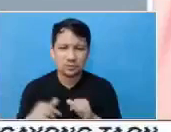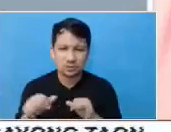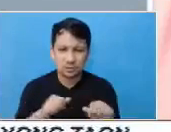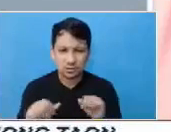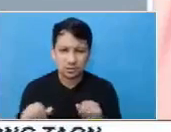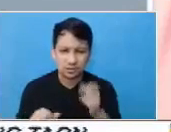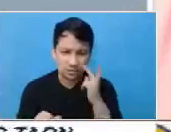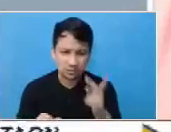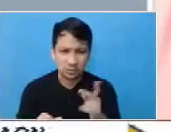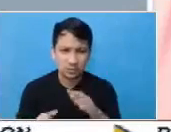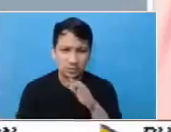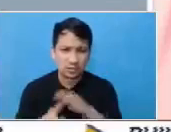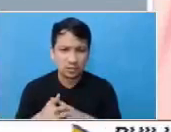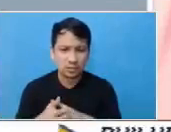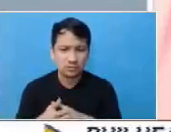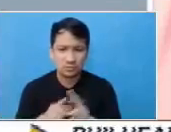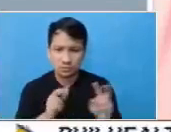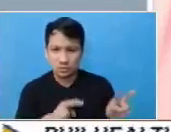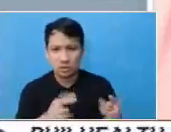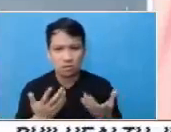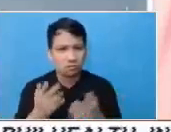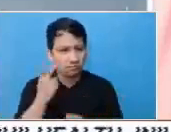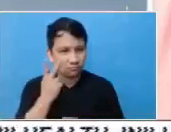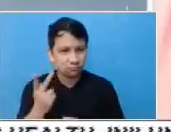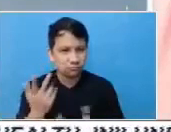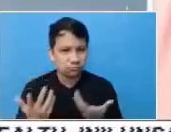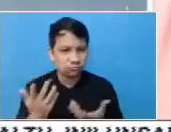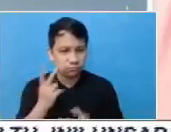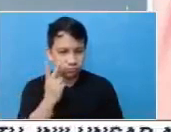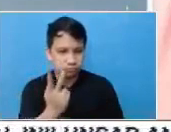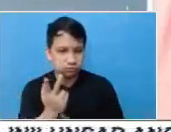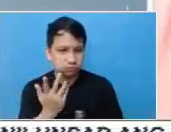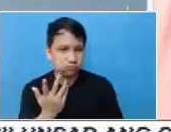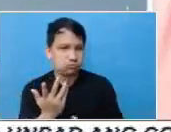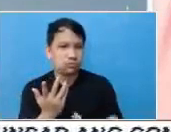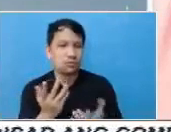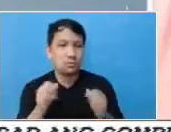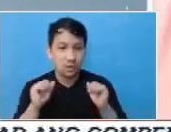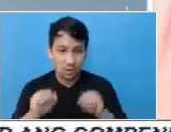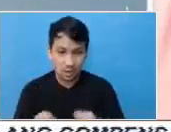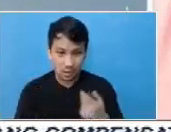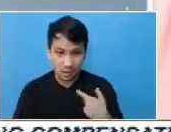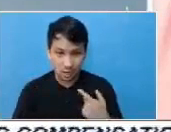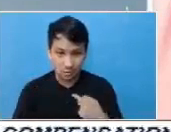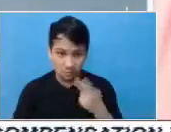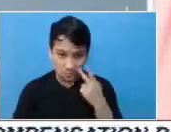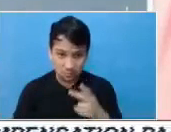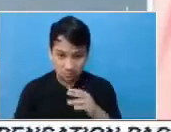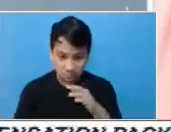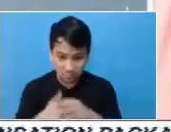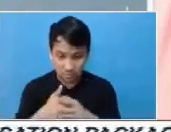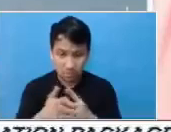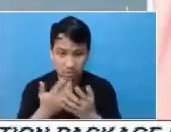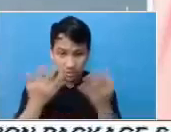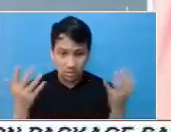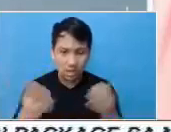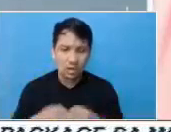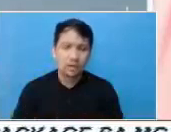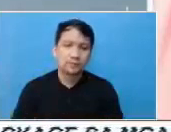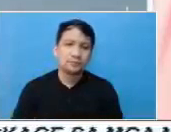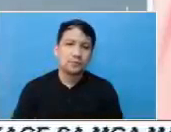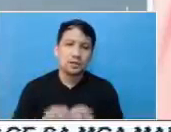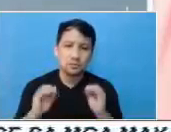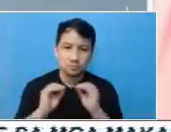na talagang sobrang apektuhan, no? Pero kung kaya naman na sa indoors lamang sila at hindi na pumapasok